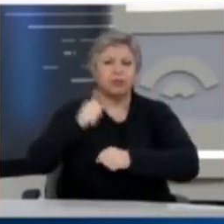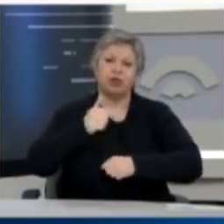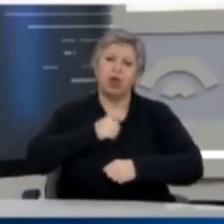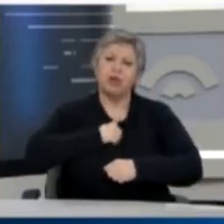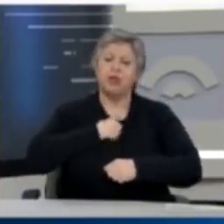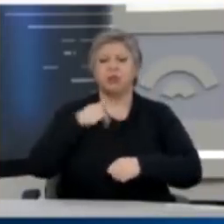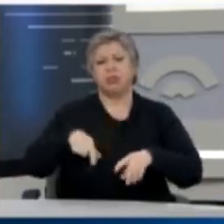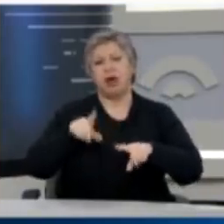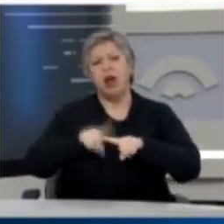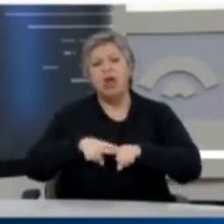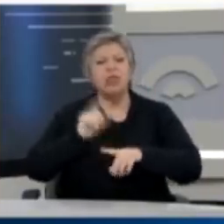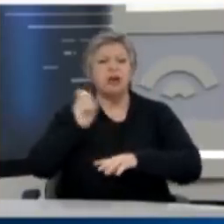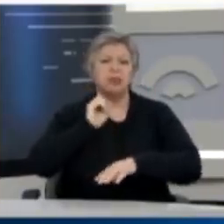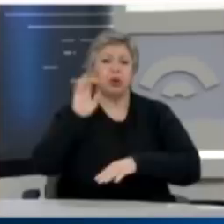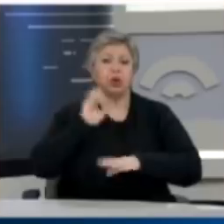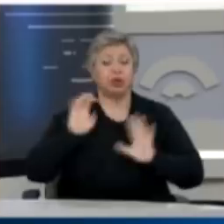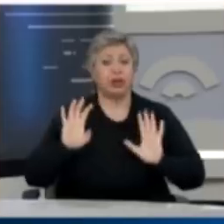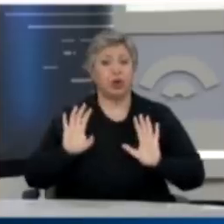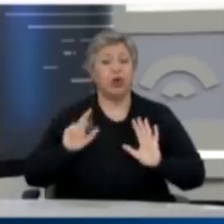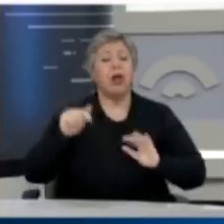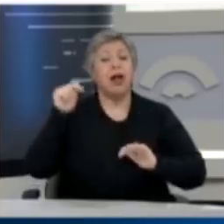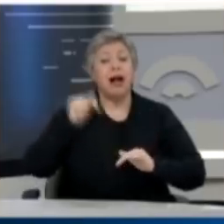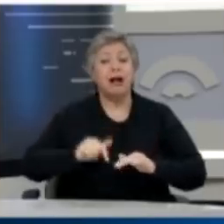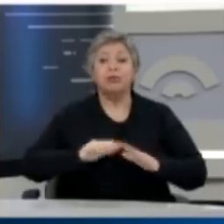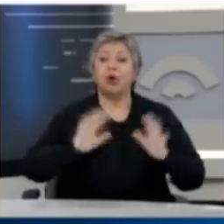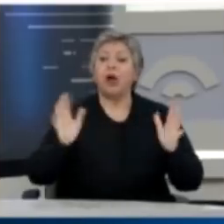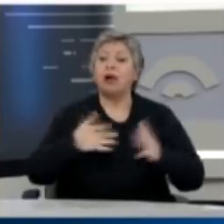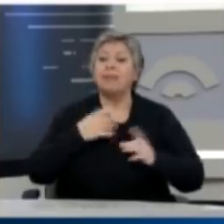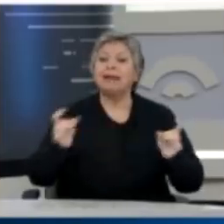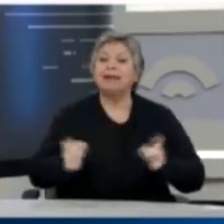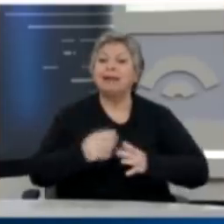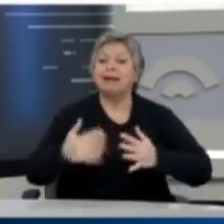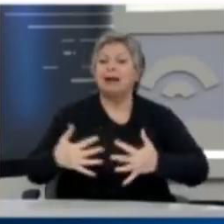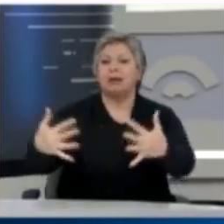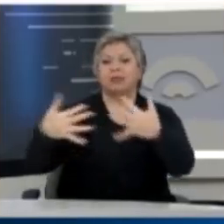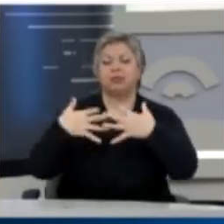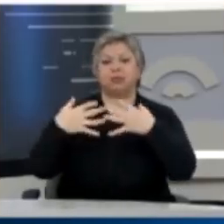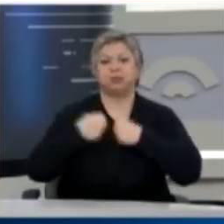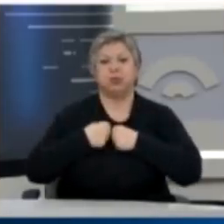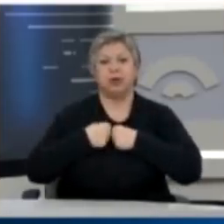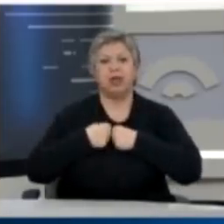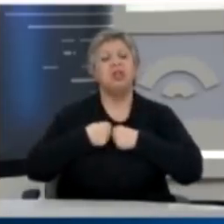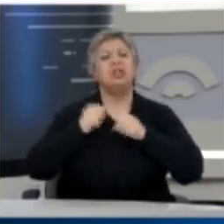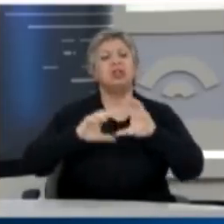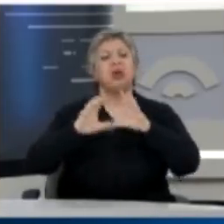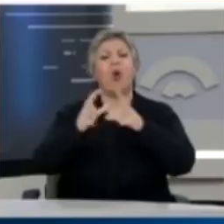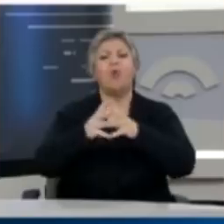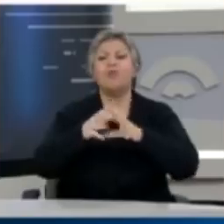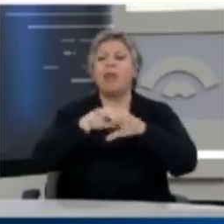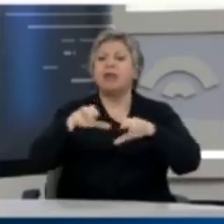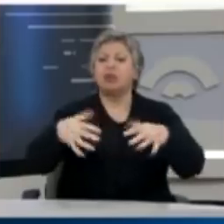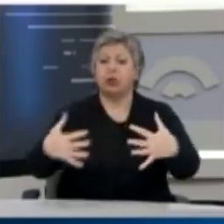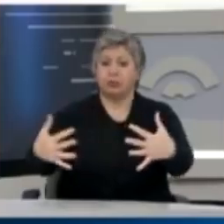οικονομικά συμφέροντα σήμερα, σε περίπτωση επίθεσης μιας ξένης χώρας ή συνασπισμού χωρών κατά